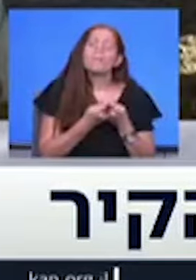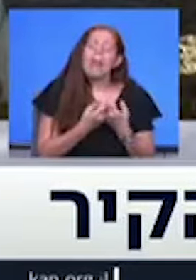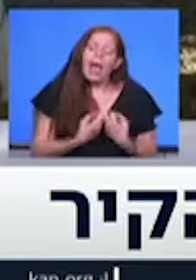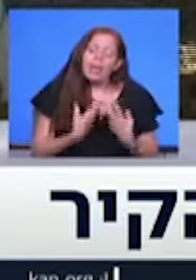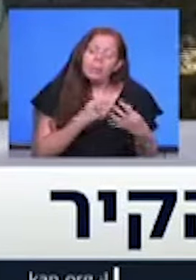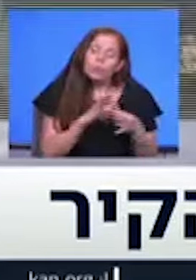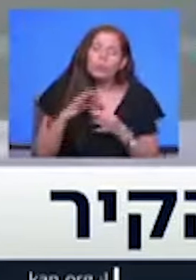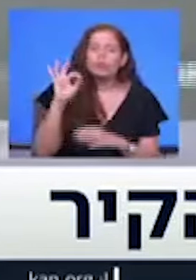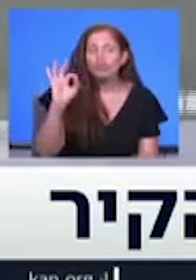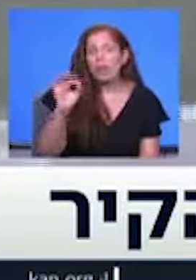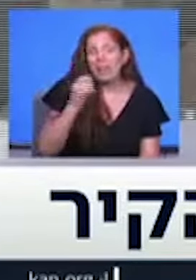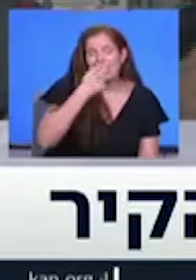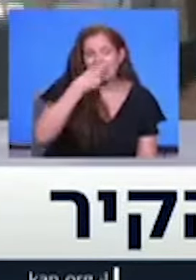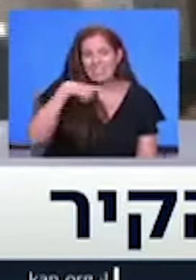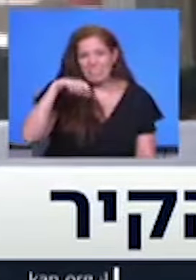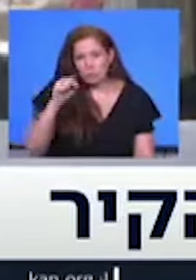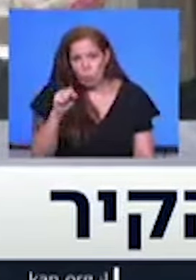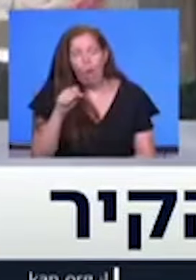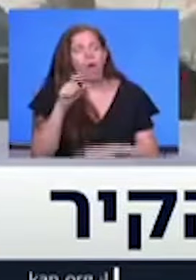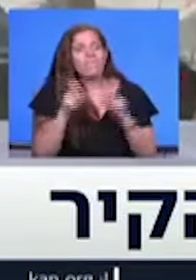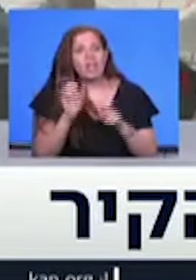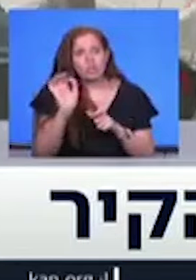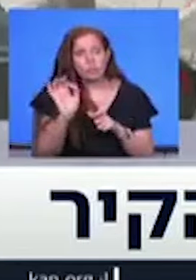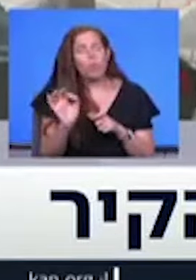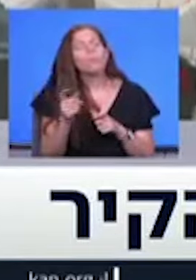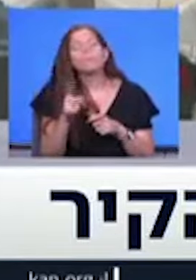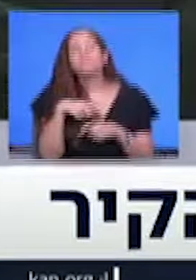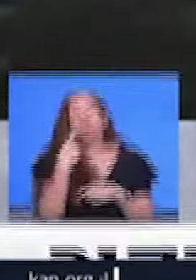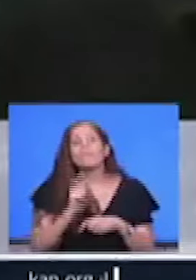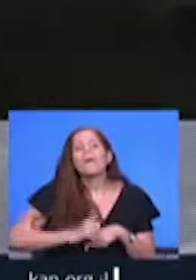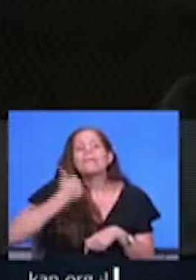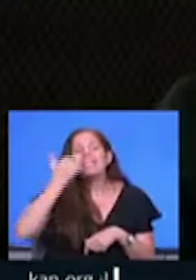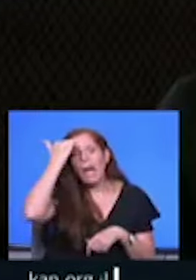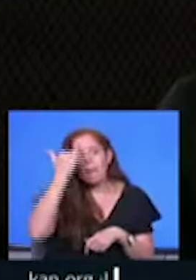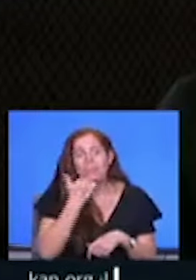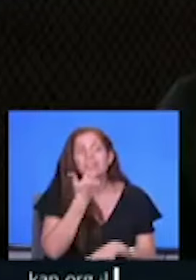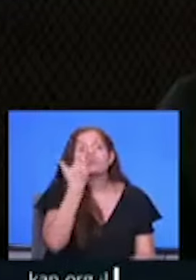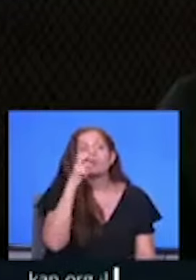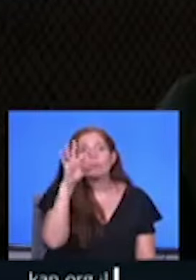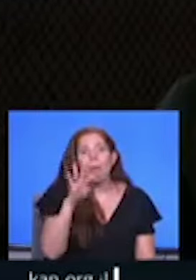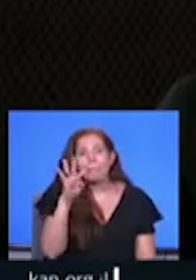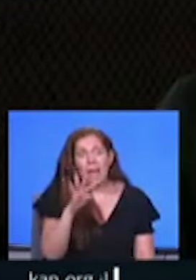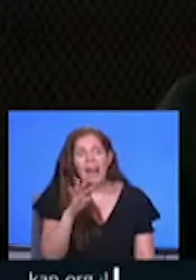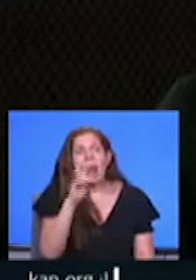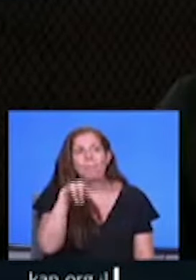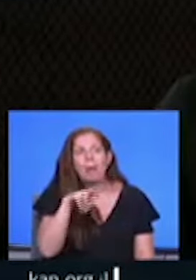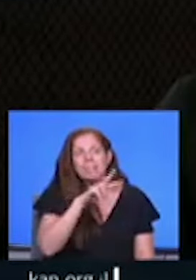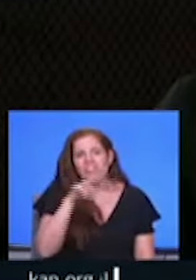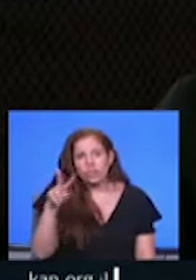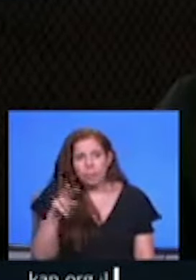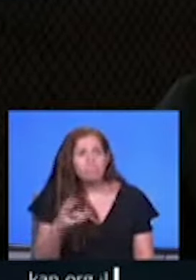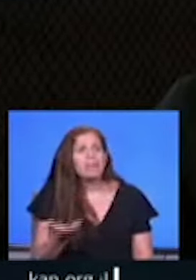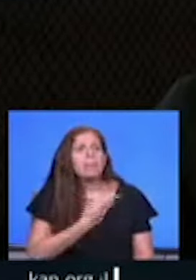סינואר ואנשיו. הנה דברים שאמר מנהיג חמאס ב-30 באפריל 2022.